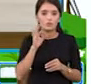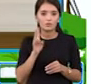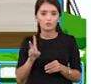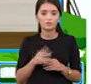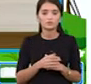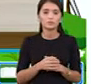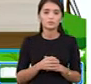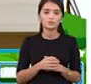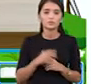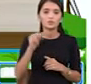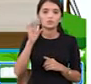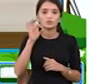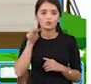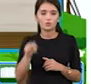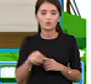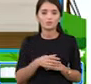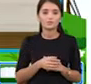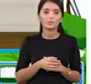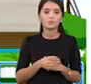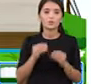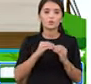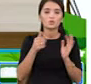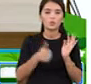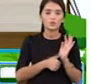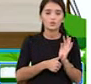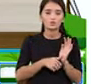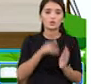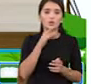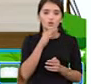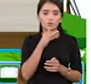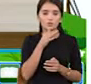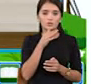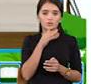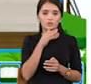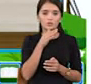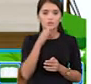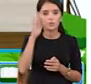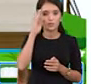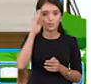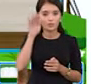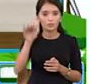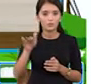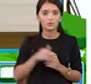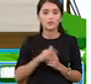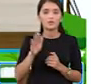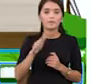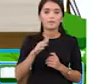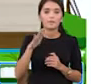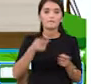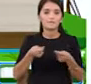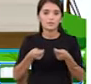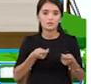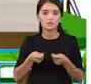Xon, chol, 16 yoshlar chamasidagi o'smir,